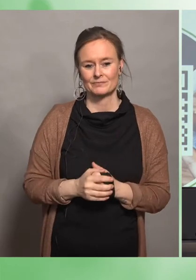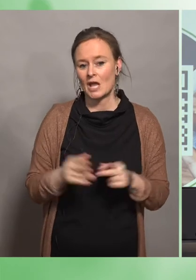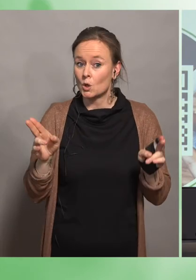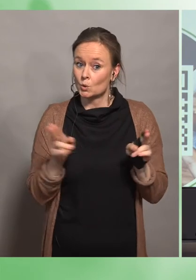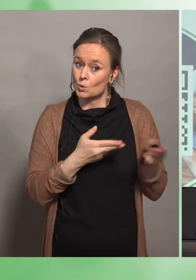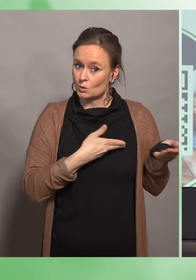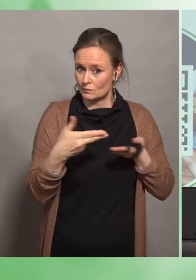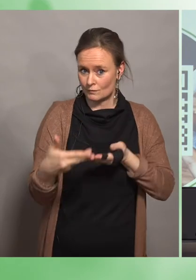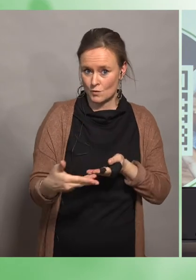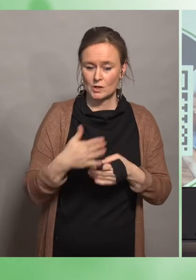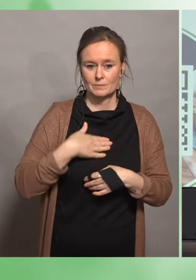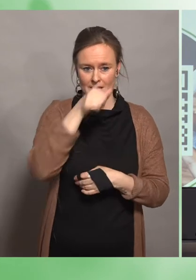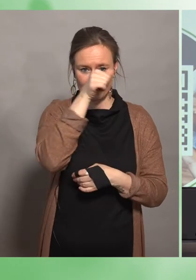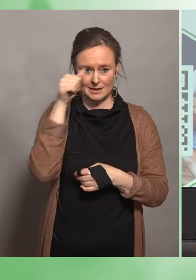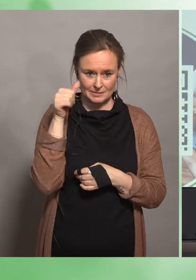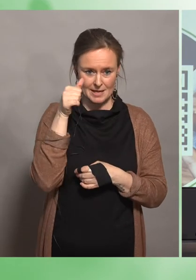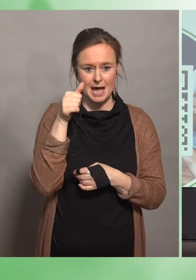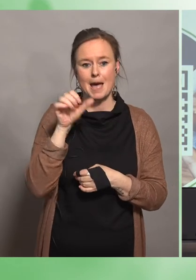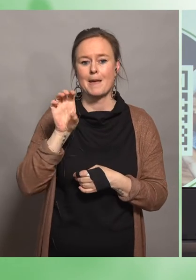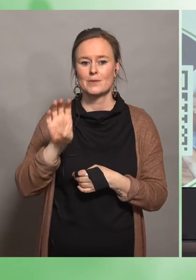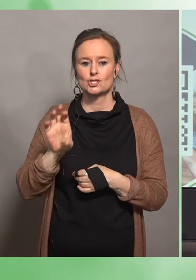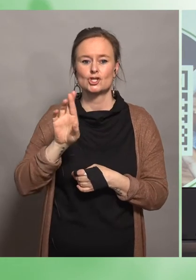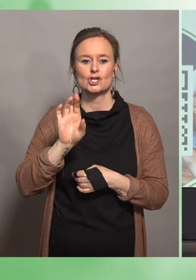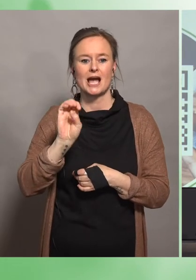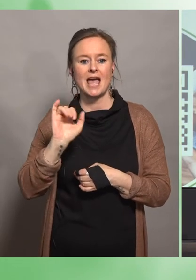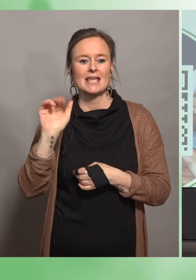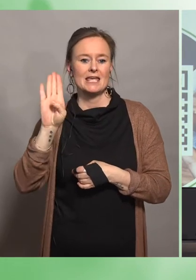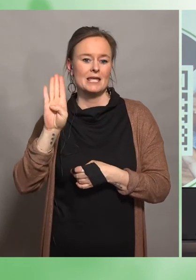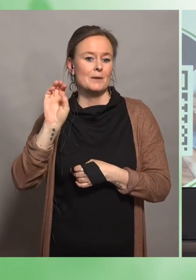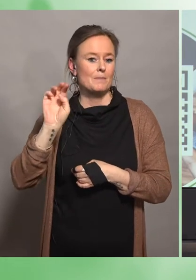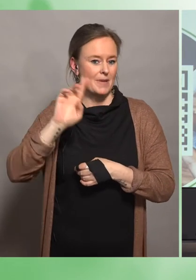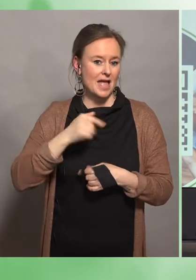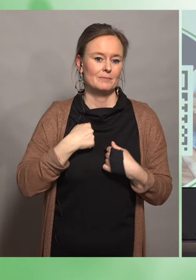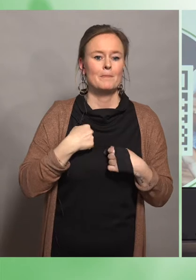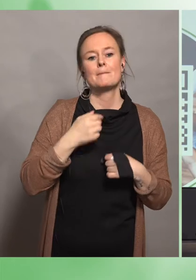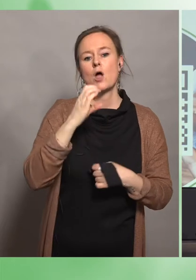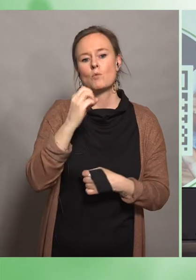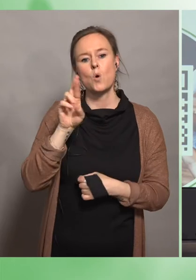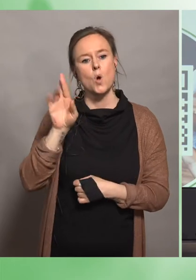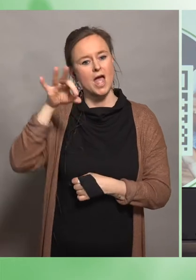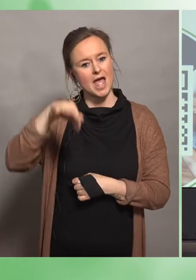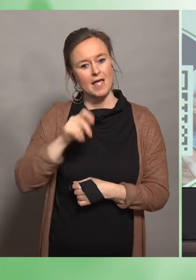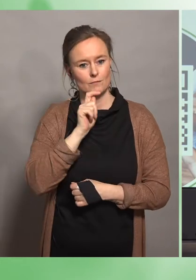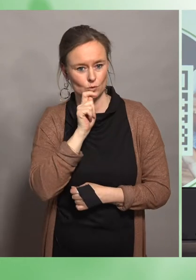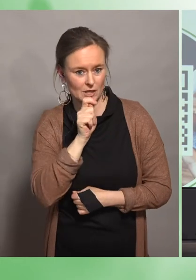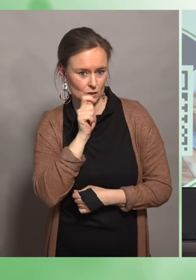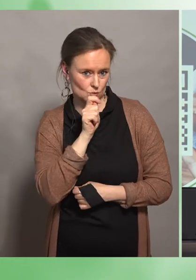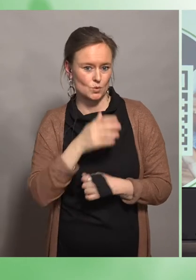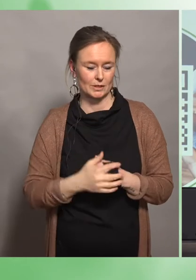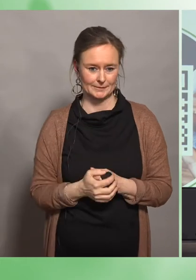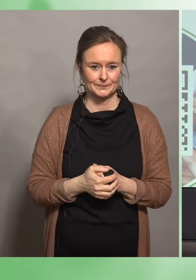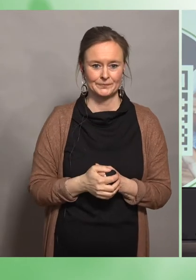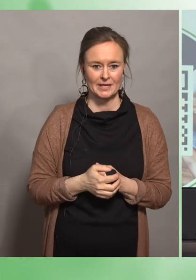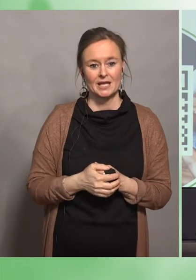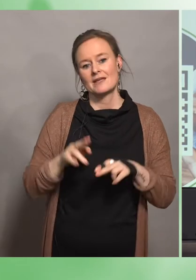bei Ihnen vorstellen. Mein Name ist Silvia Schreiber. Ich bin quasi in der Nachbarschaft beim ORF Niederösterreich Moderatorin und Reporterin. Wenn